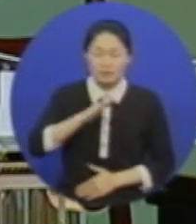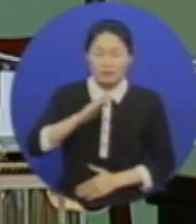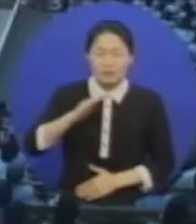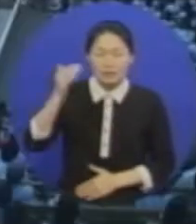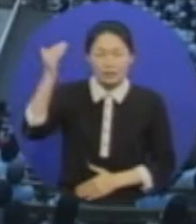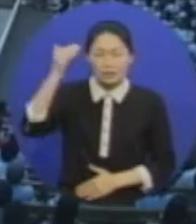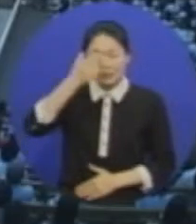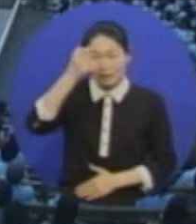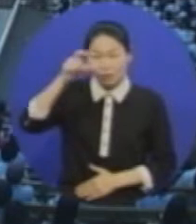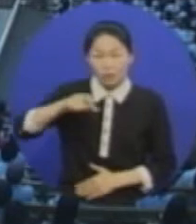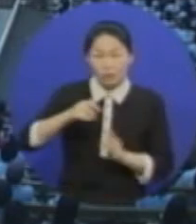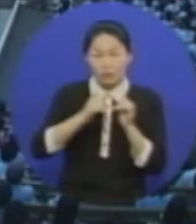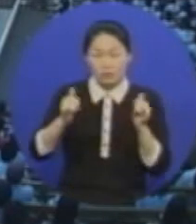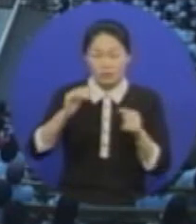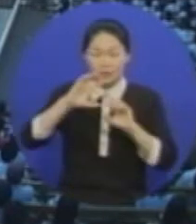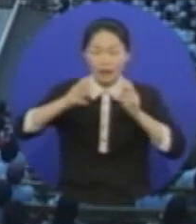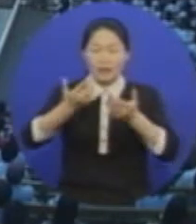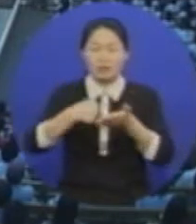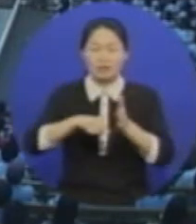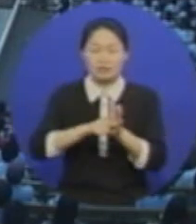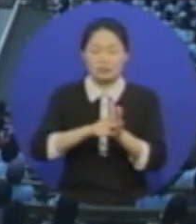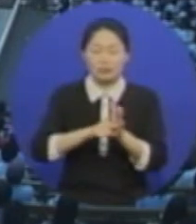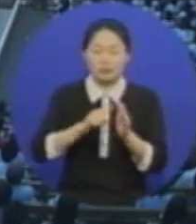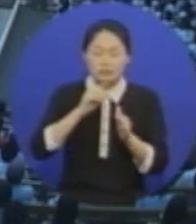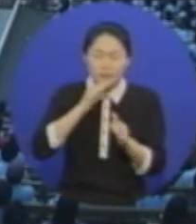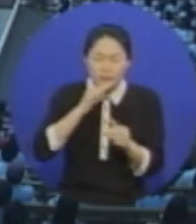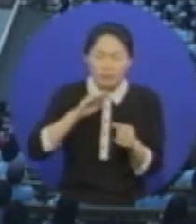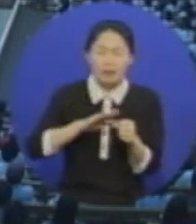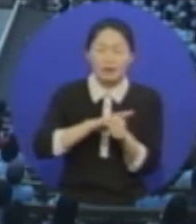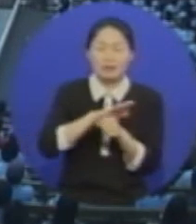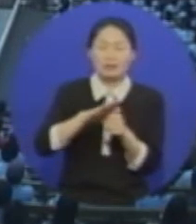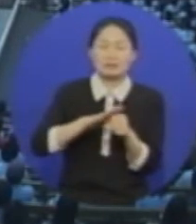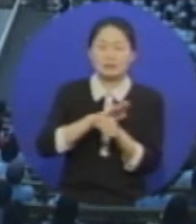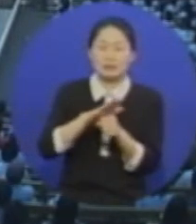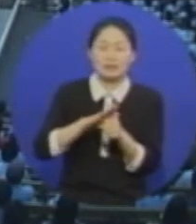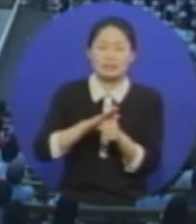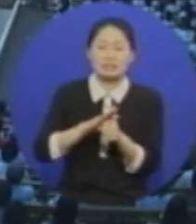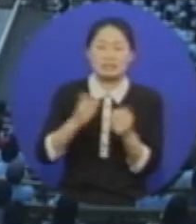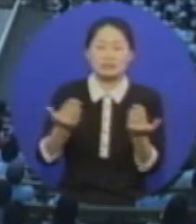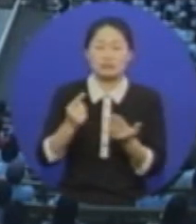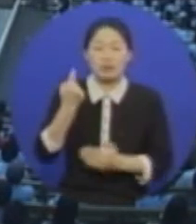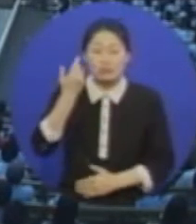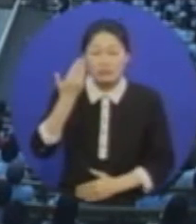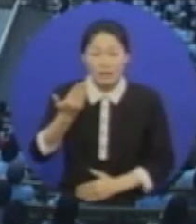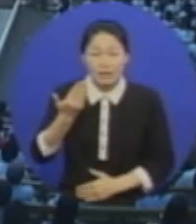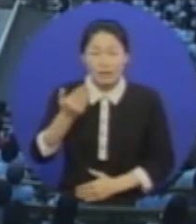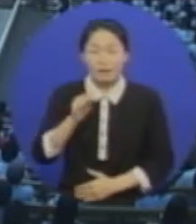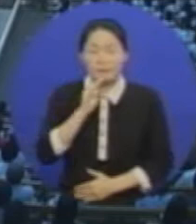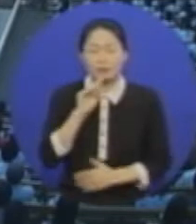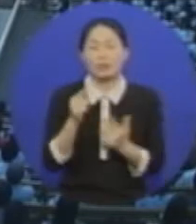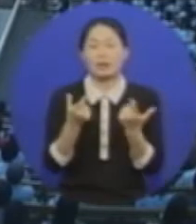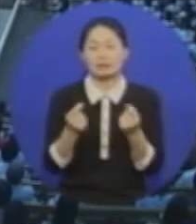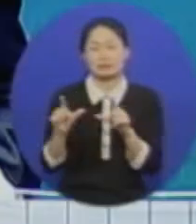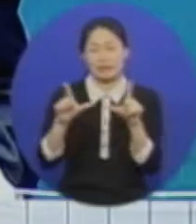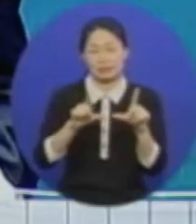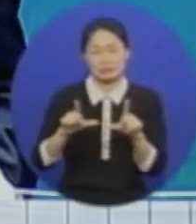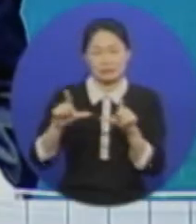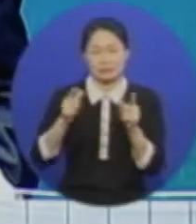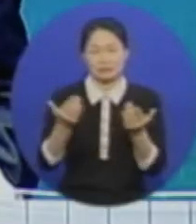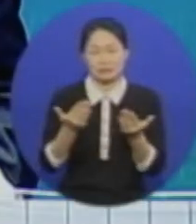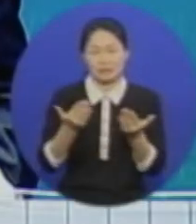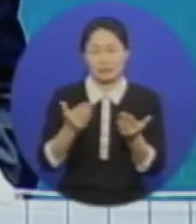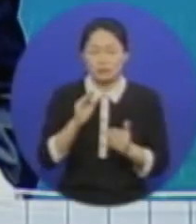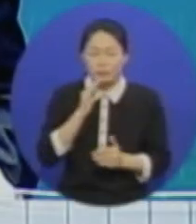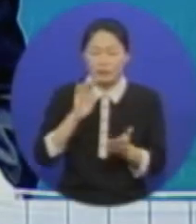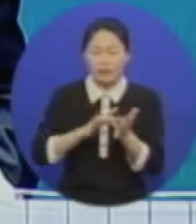위해서 애국 않은 것이 무언가 것은 바로 이렇게 사는 것이다 정말 예수